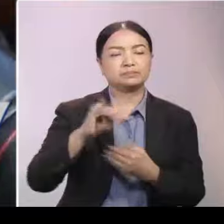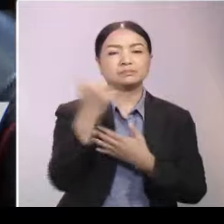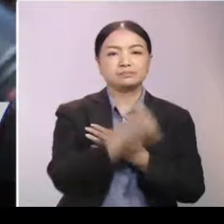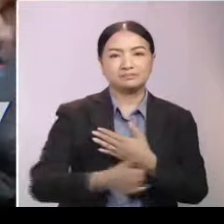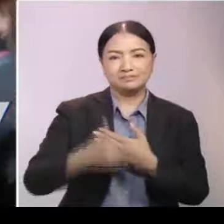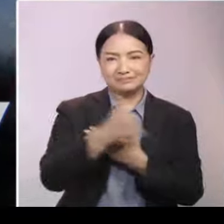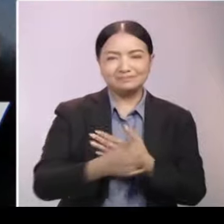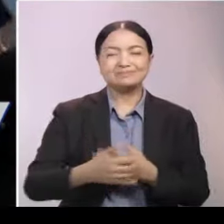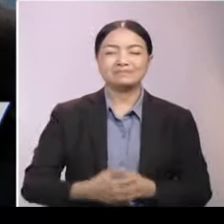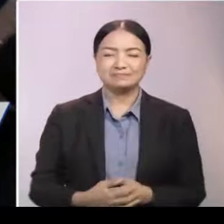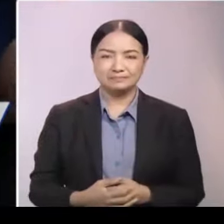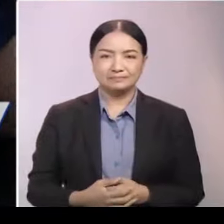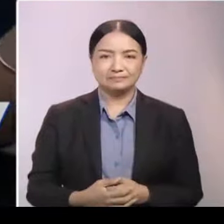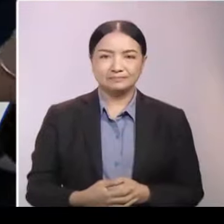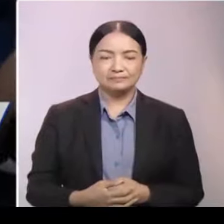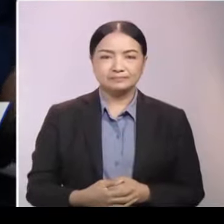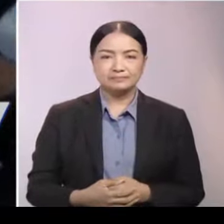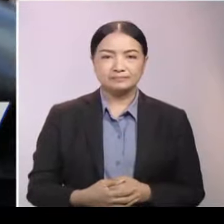นะ